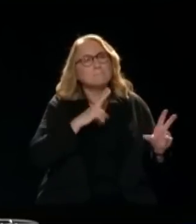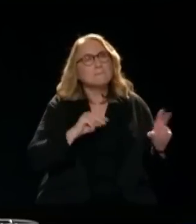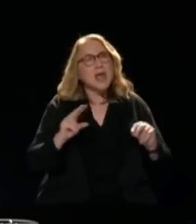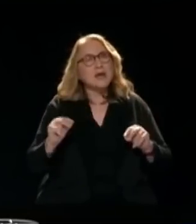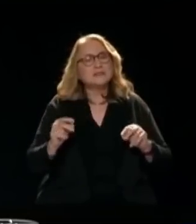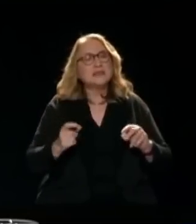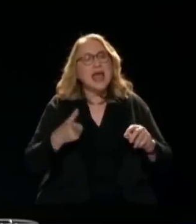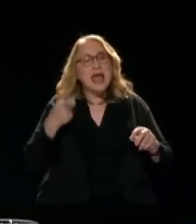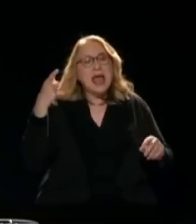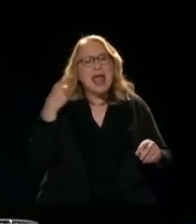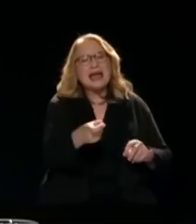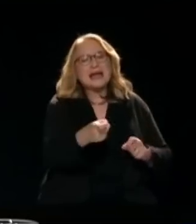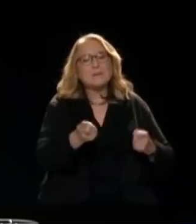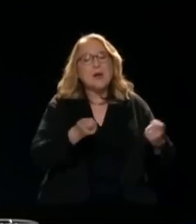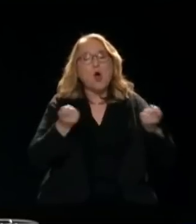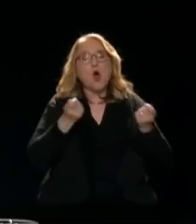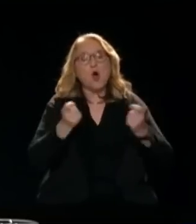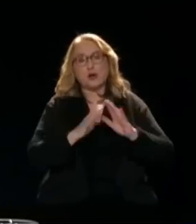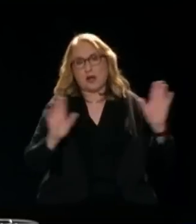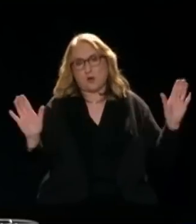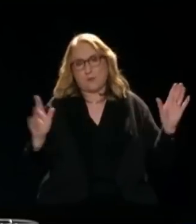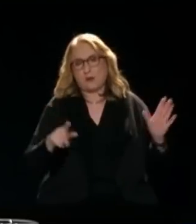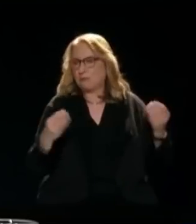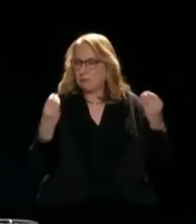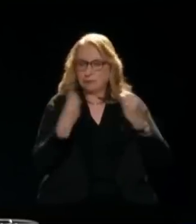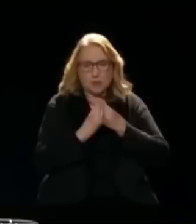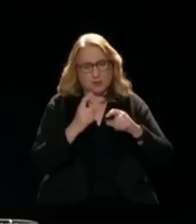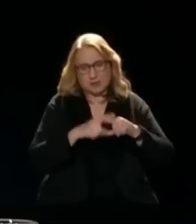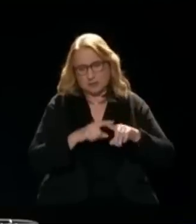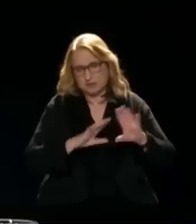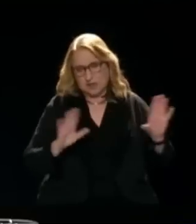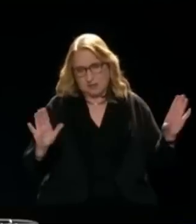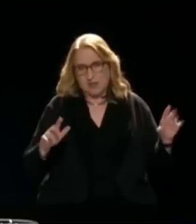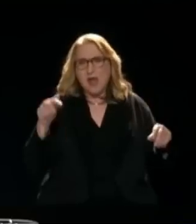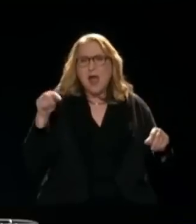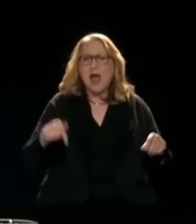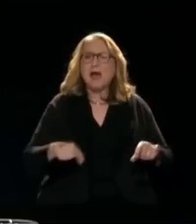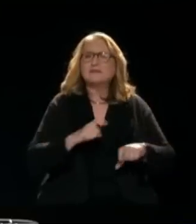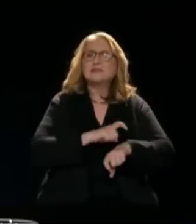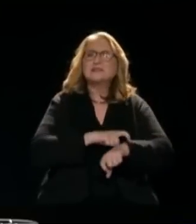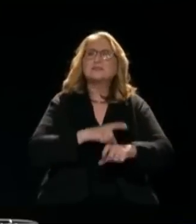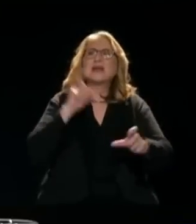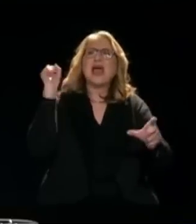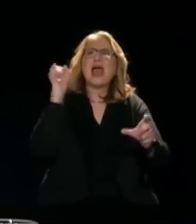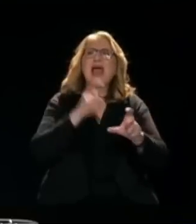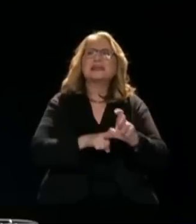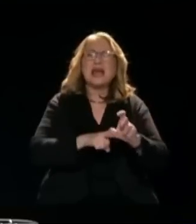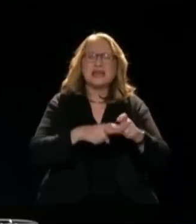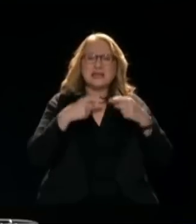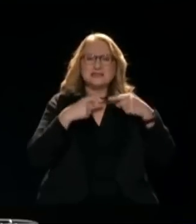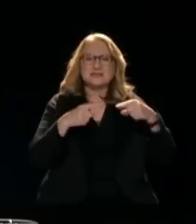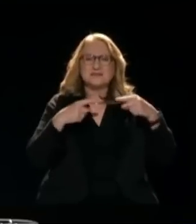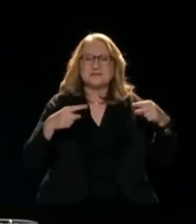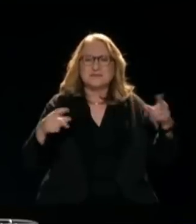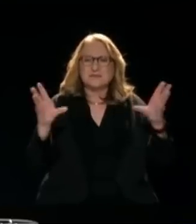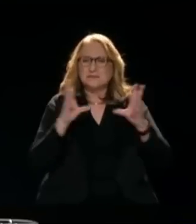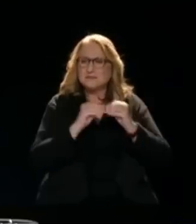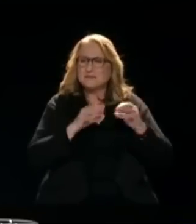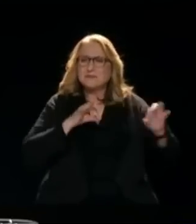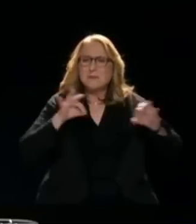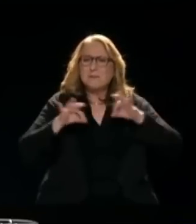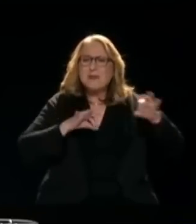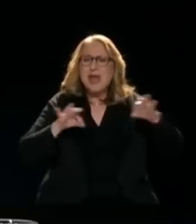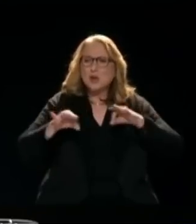τη στιγμή οι λεγόμενες εταιρείες fund και services ή ελληνιστοί εταιρείες απόκτησης και